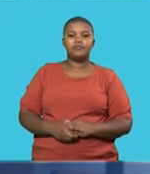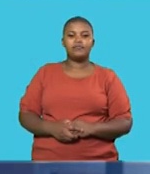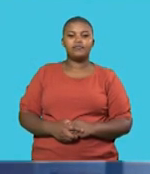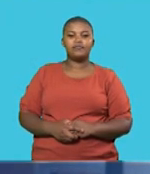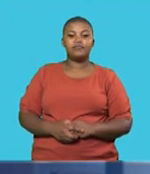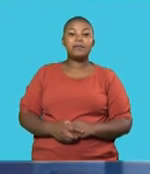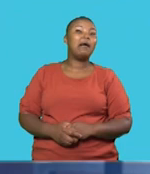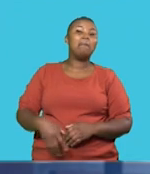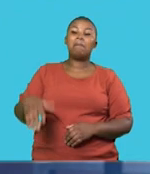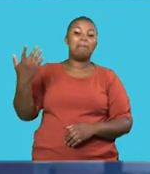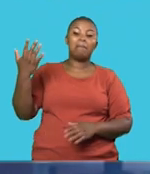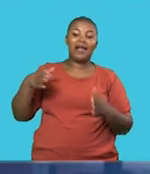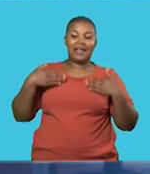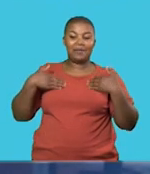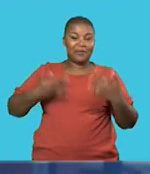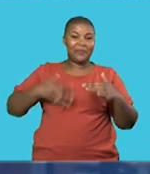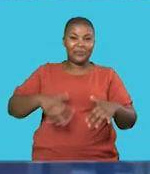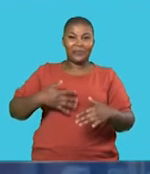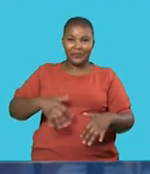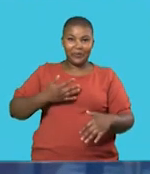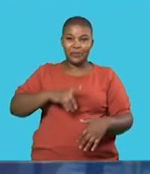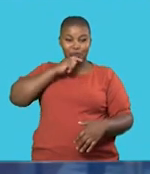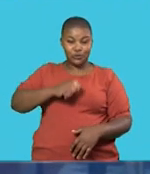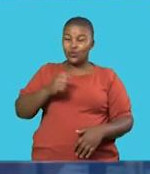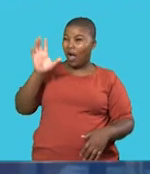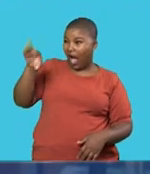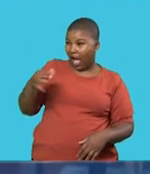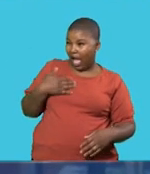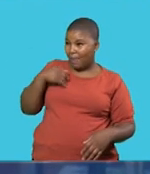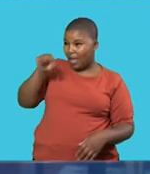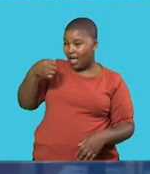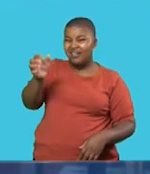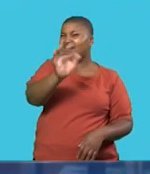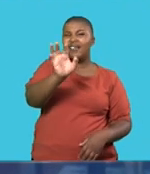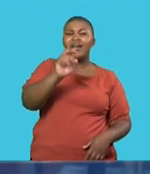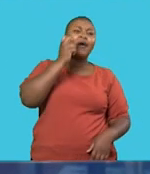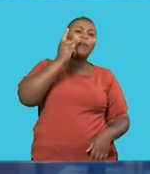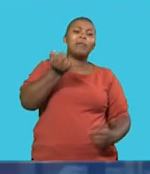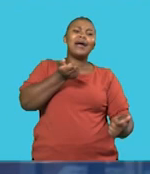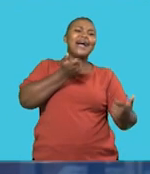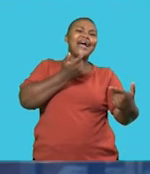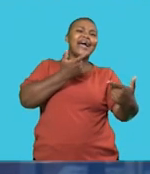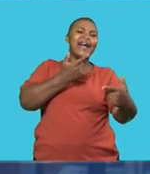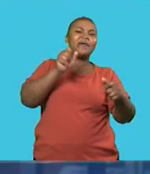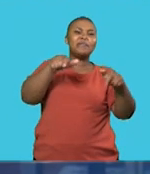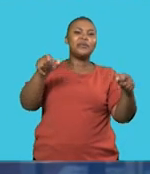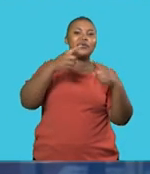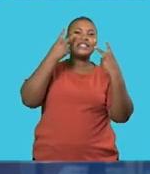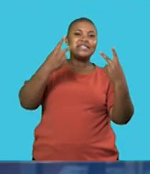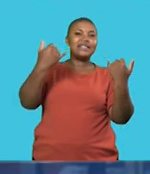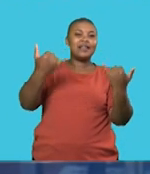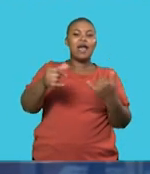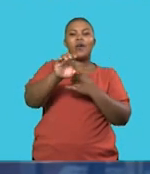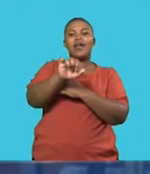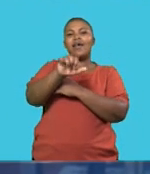Injabulo ayibuzwa kodwa ke ibonala ngamehlo njengoba namhlanje kuqoshwa umlando kuvulwa inqanqathela yezitolo iEyethu Mall